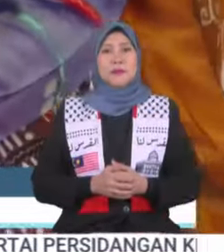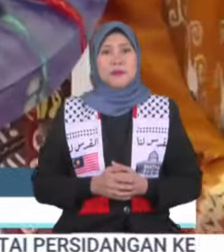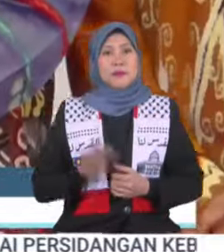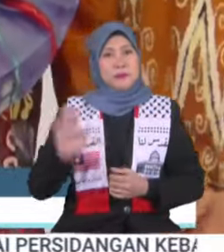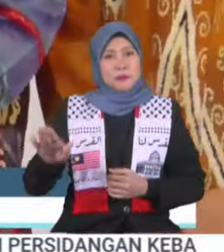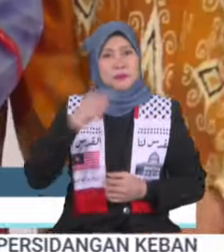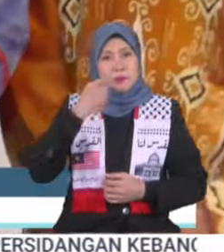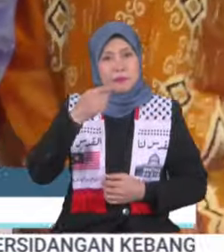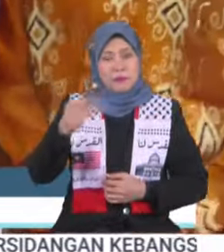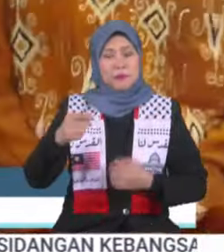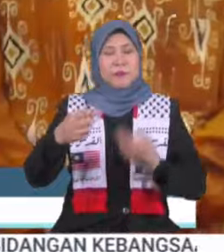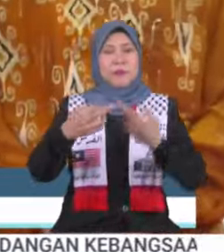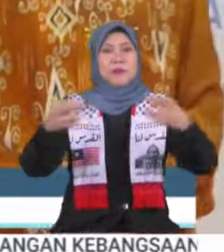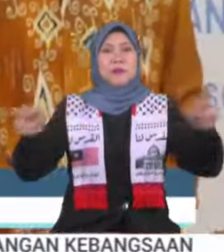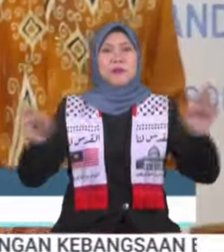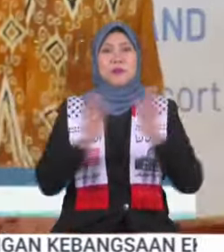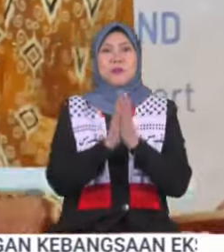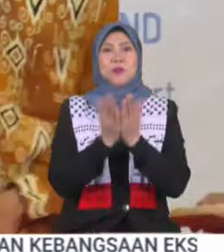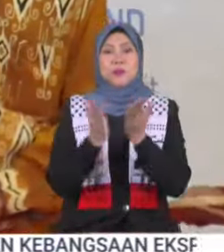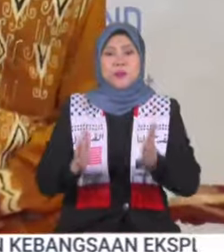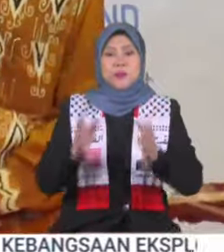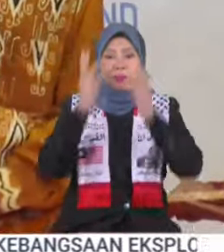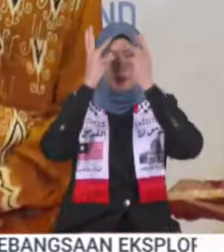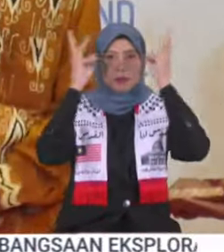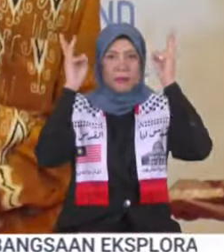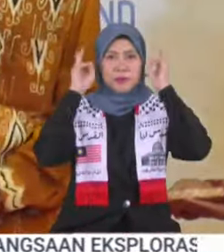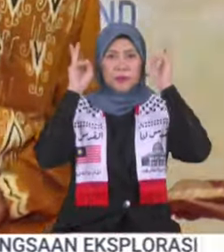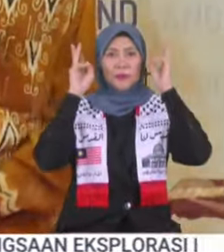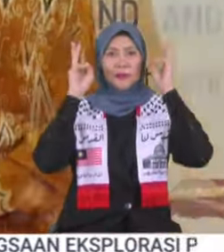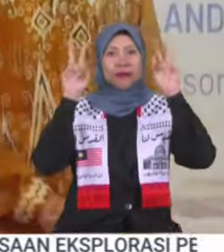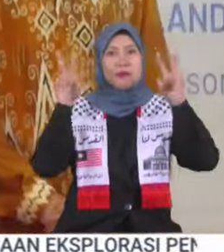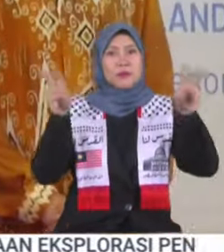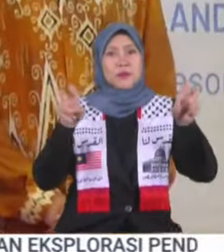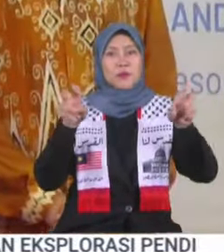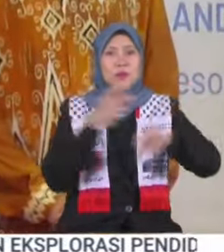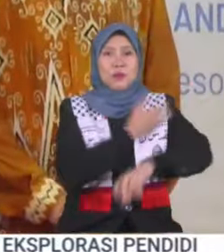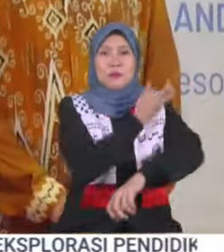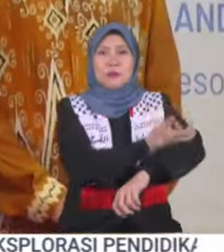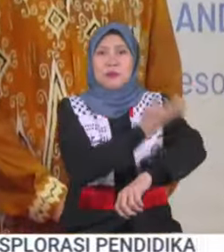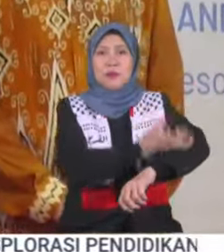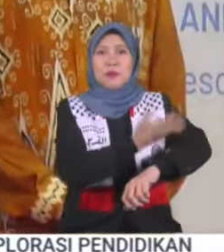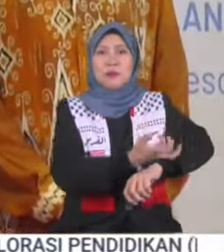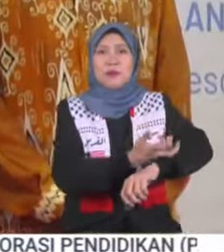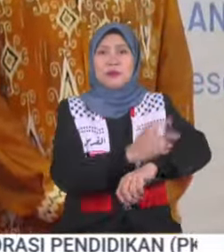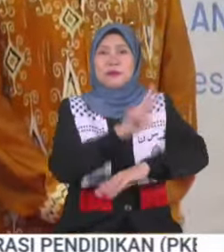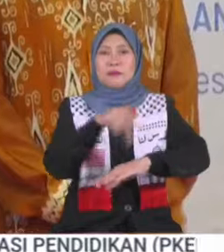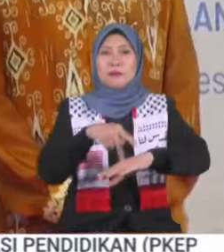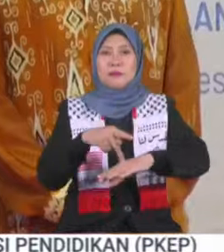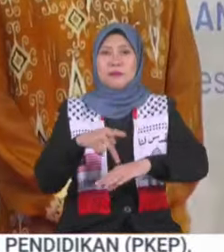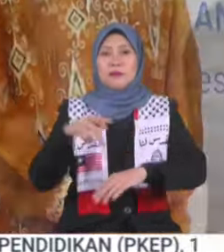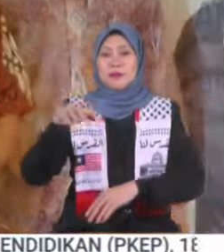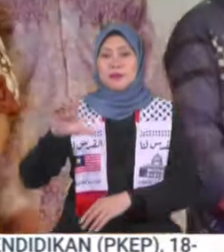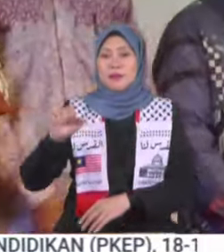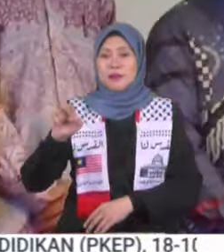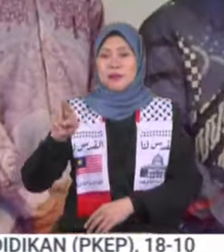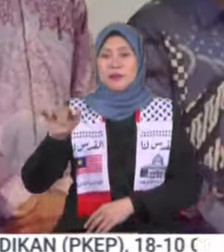Baginda bertitah pada Majlis Pelancaran Buku Orang Asli Mah Meri bertajuk Moyang Spirit of Kerry Island di Pulau